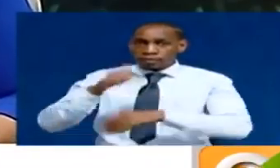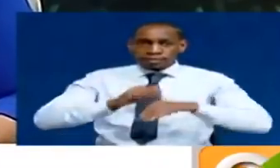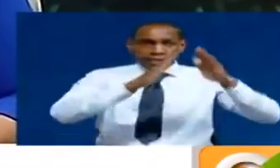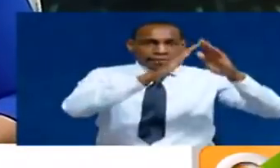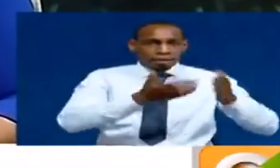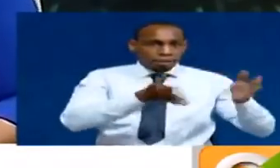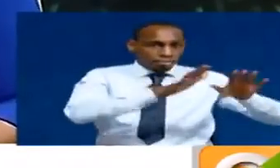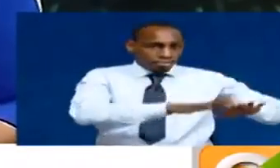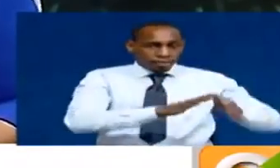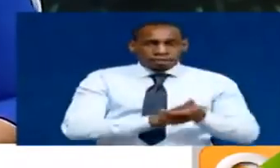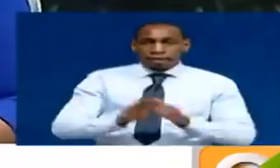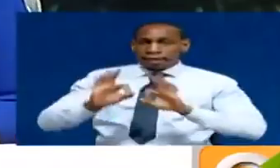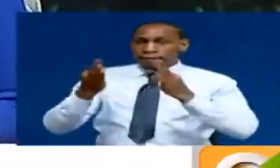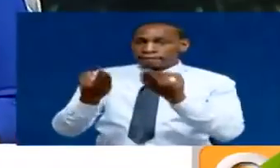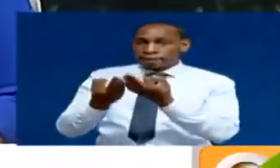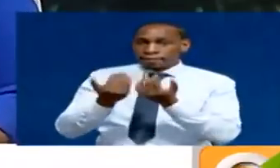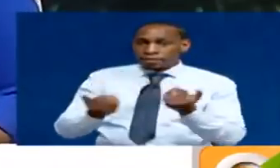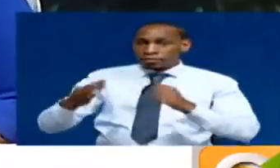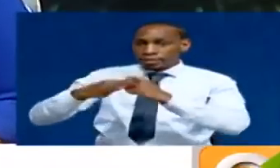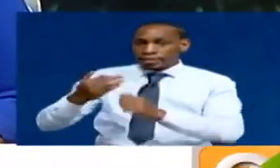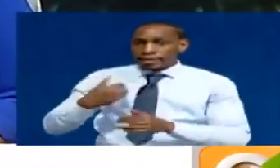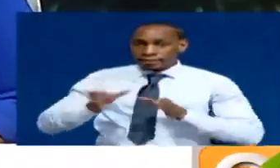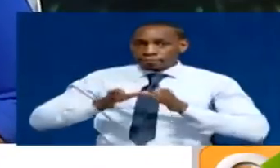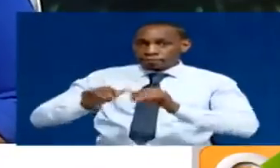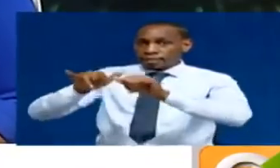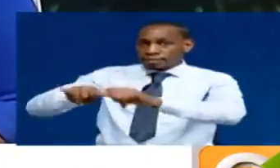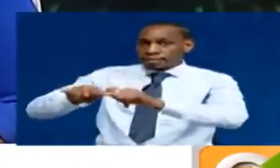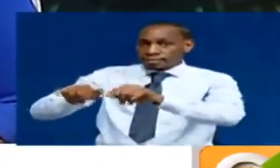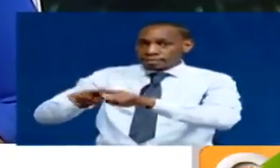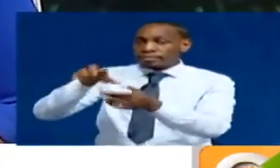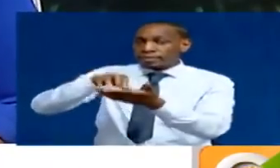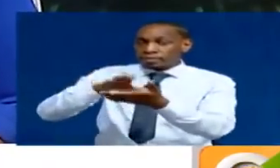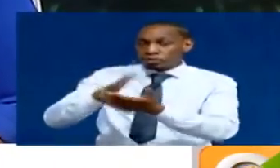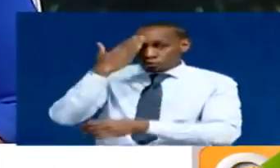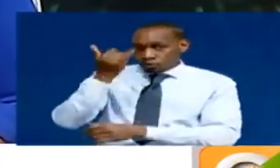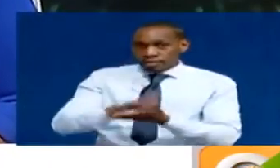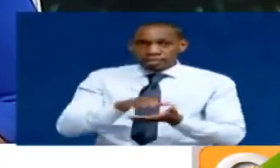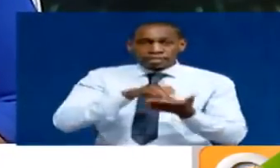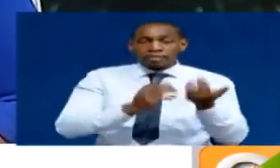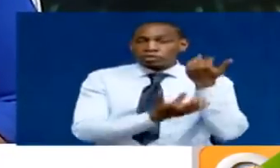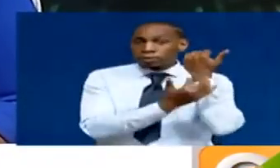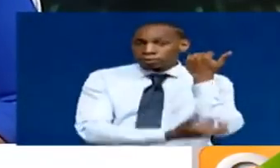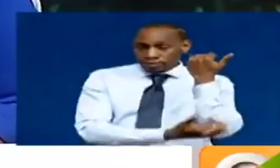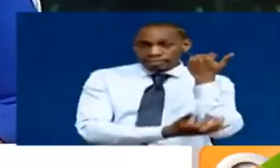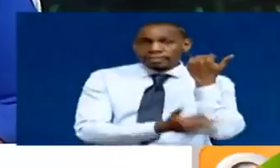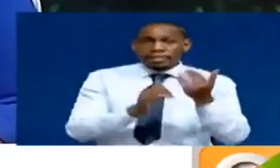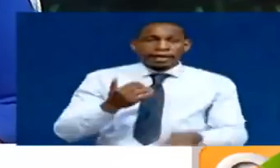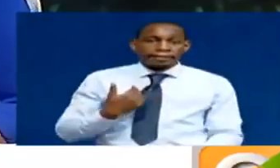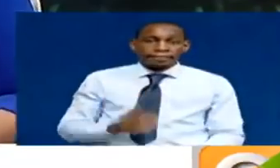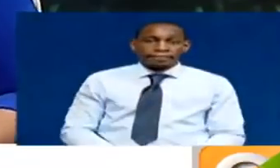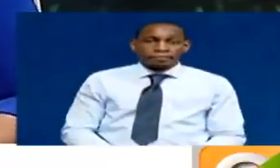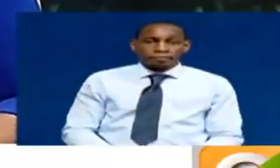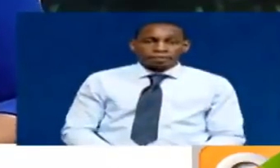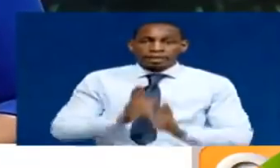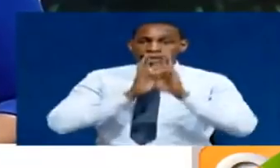nyumba yao kuporomoka. Familia hiyo ya watoto wanane imelazimika kusalia kwenye hali hii kutokana na hali ya uchochole inayowakabili.